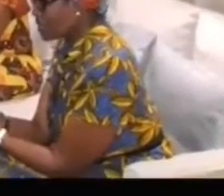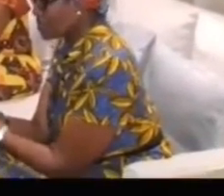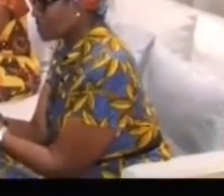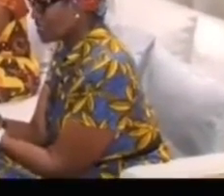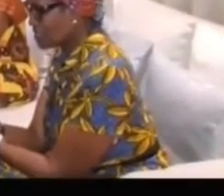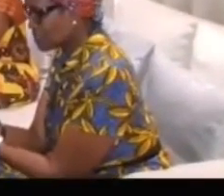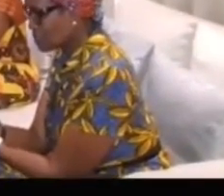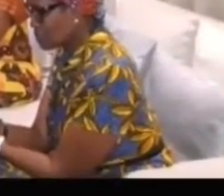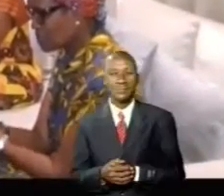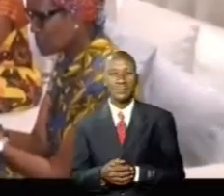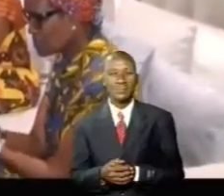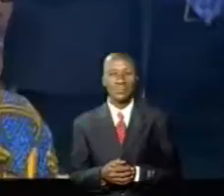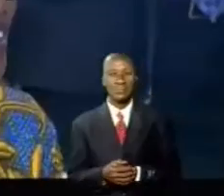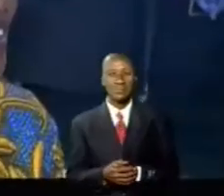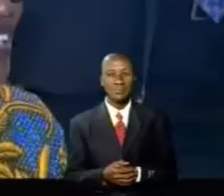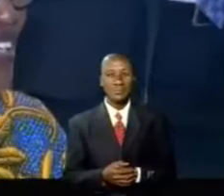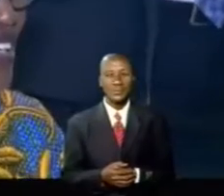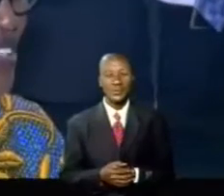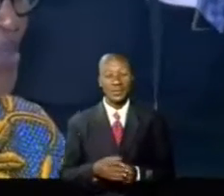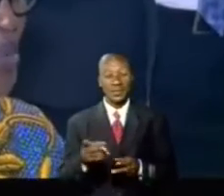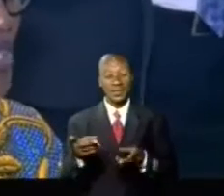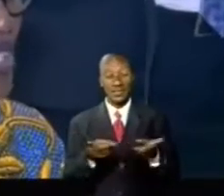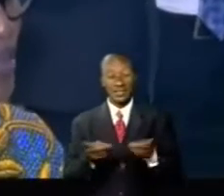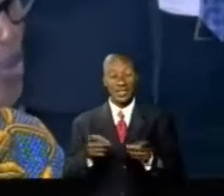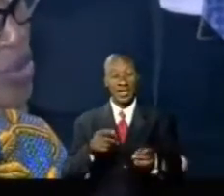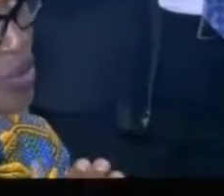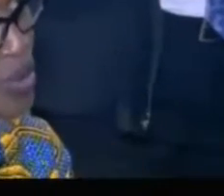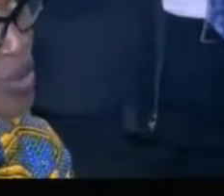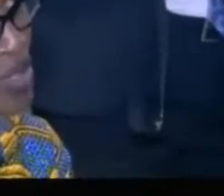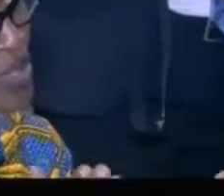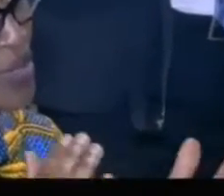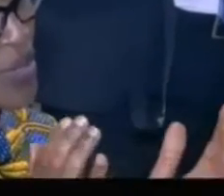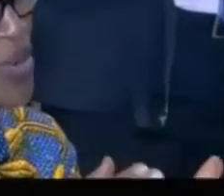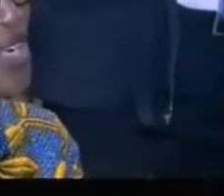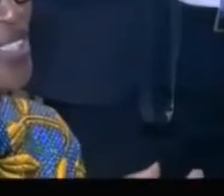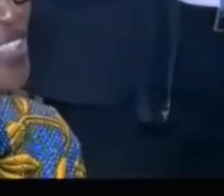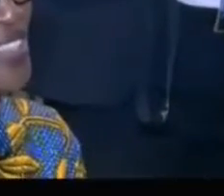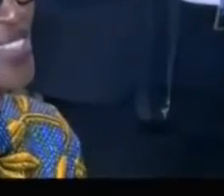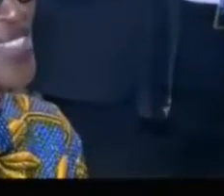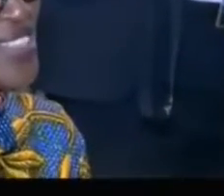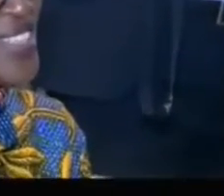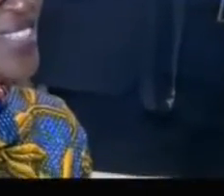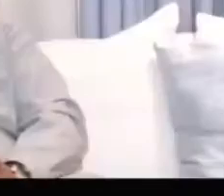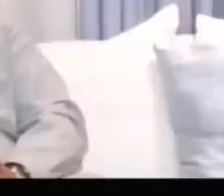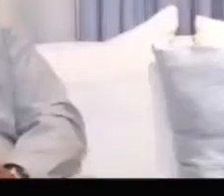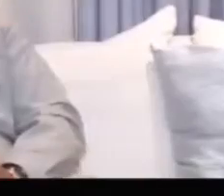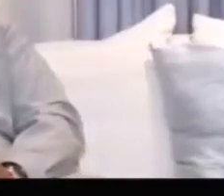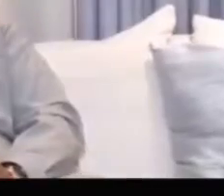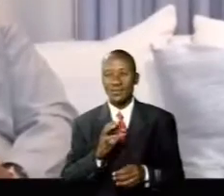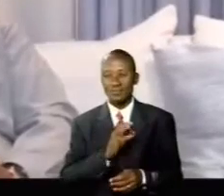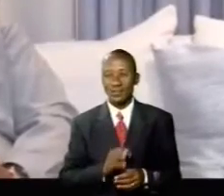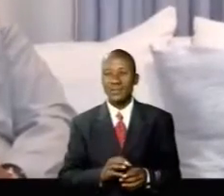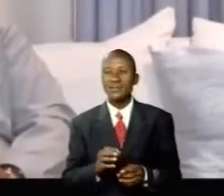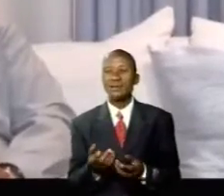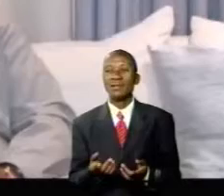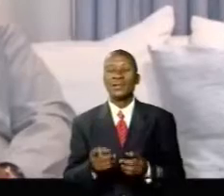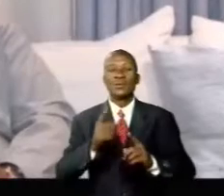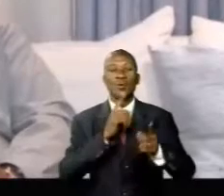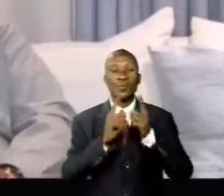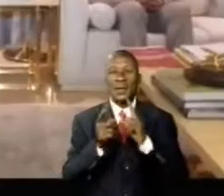de la directrice pays de l'ONU-SIDA, Madame Winnie Byanyima pense que sous la présidence de Félix-Antoine Tshisekedi